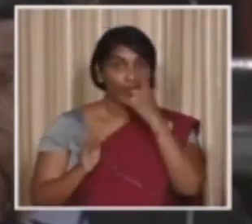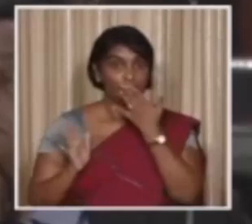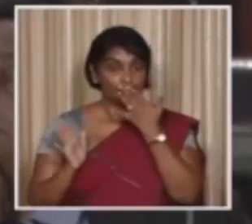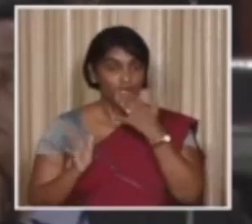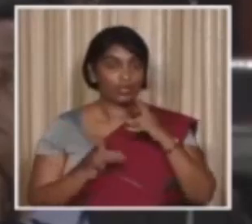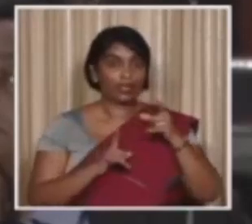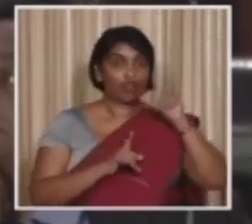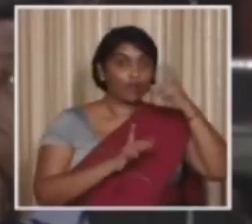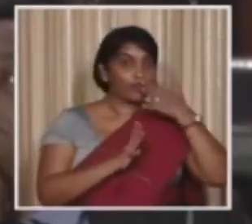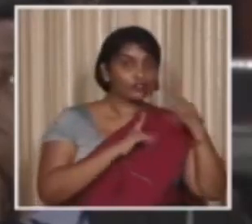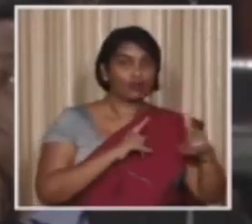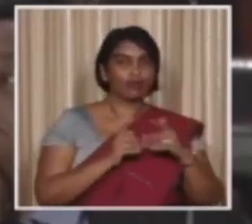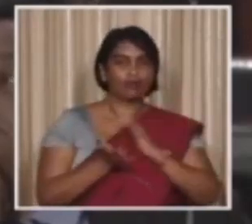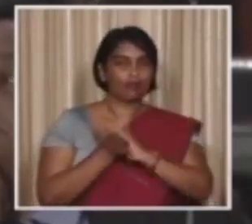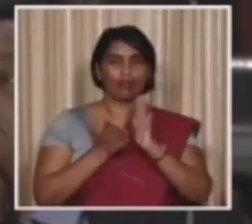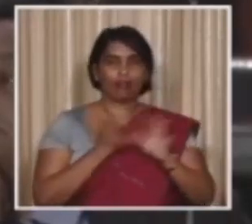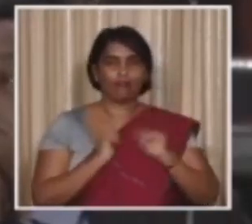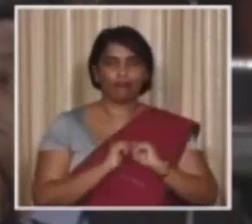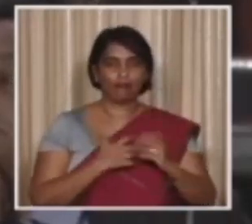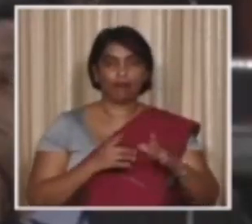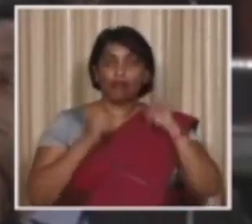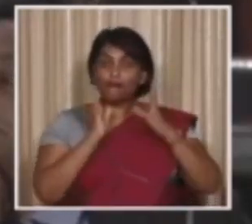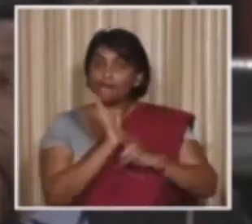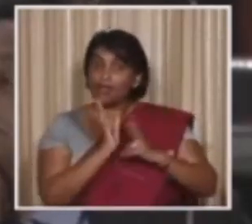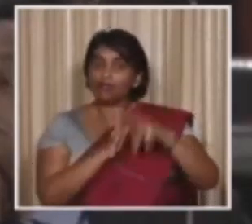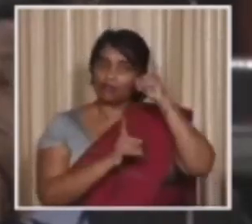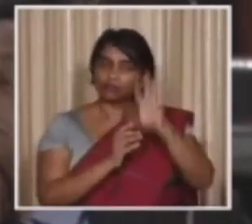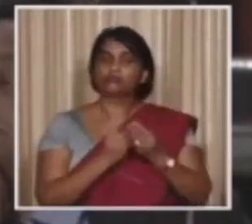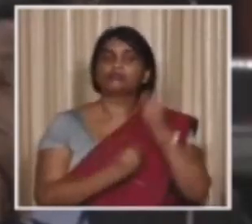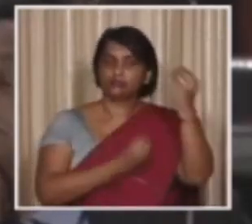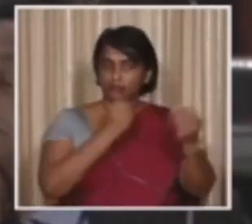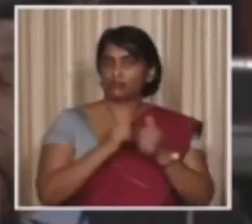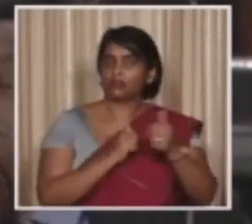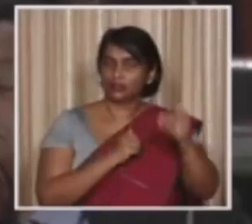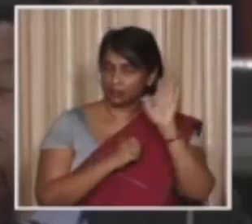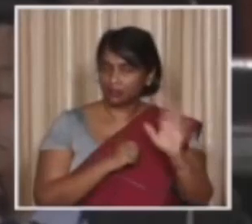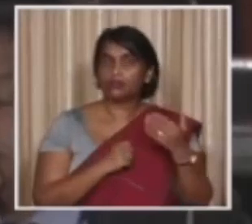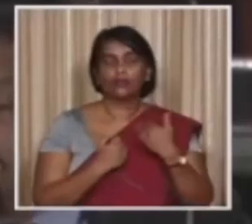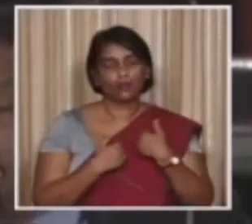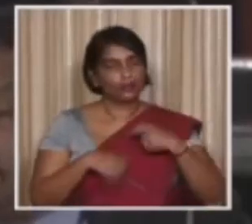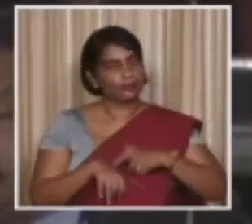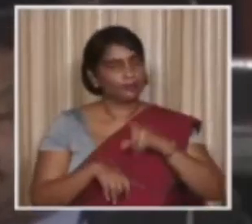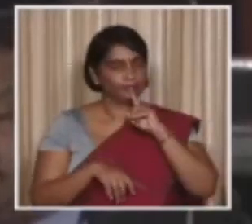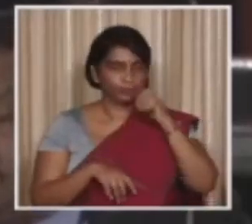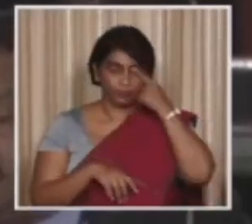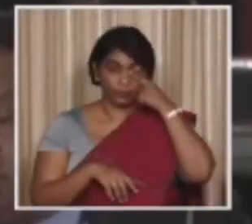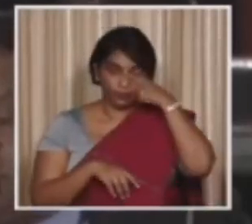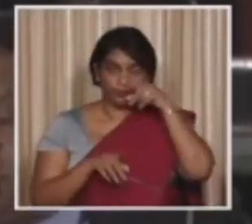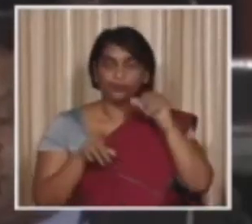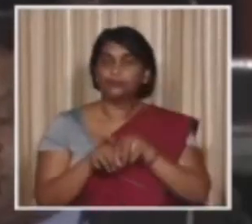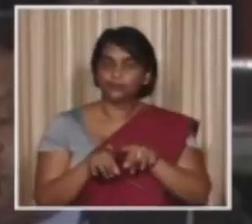සහනාධාර අවශ්‍ය නැහැ. ඒ සහනාධාර දිය යුතු ක්‍රමවේදයකට ඒ අදාළ සහනාධාර ලබා දීම කළ යුතුයි කියන කාරණය මේ අවස්ථාවේ මම කියන්න ඕනේ.